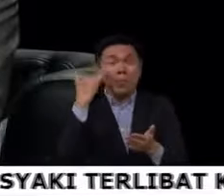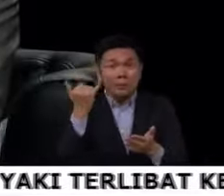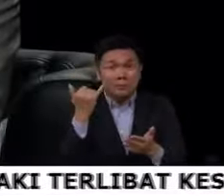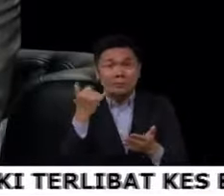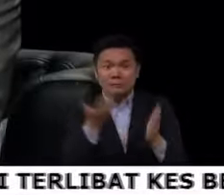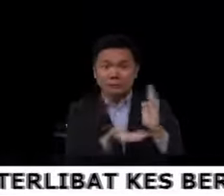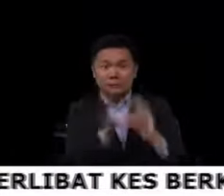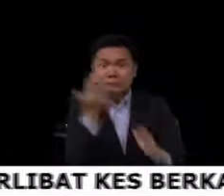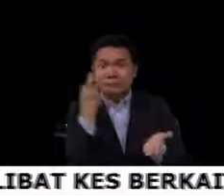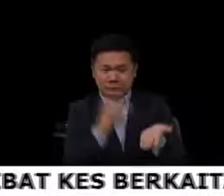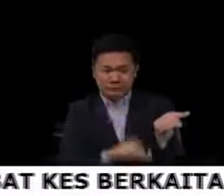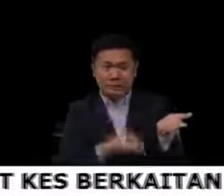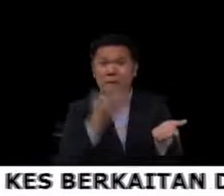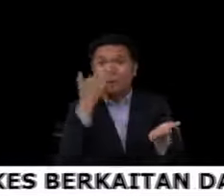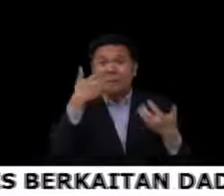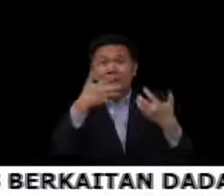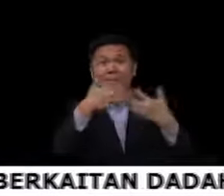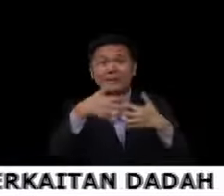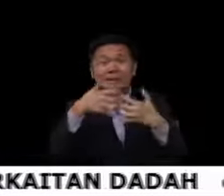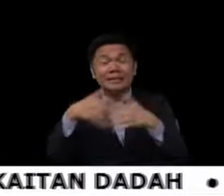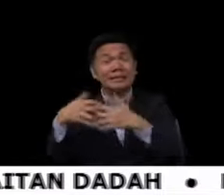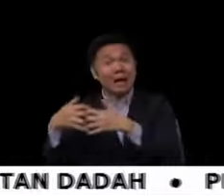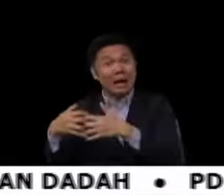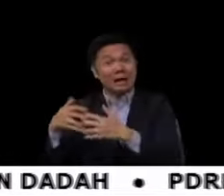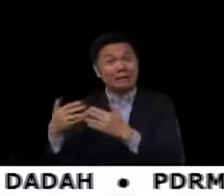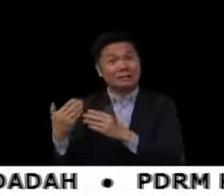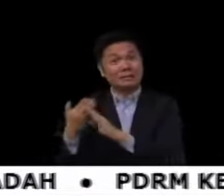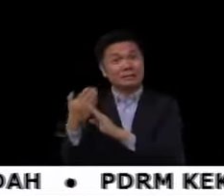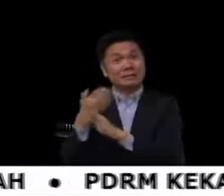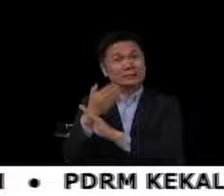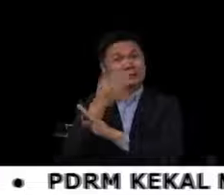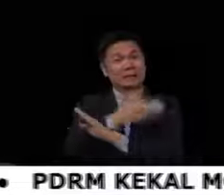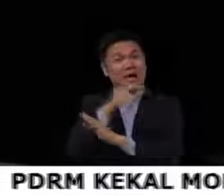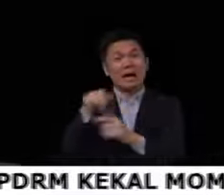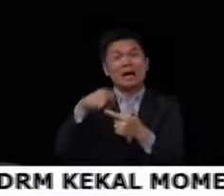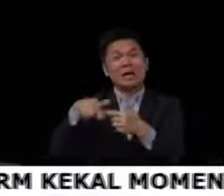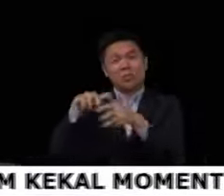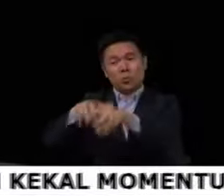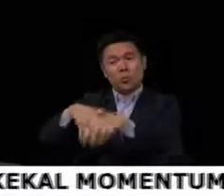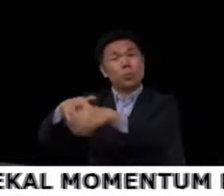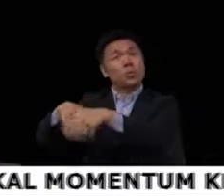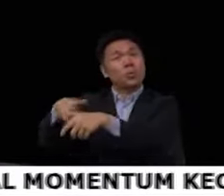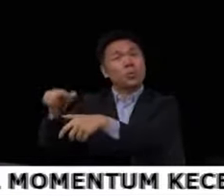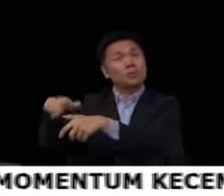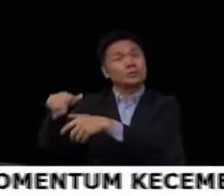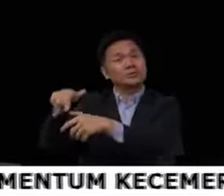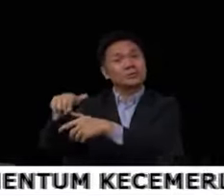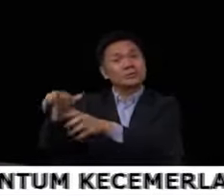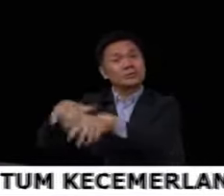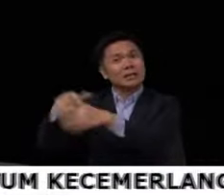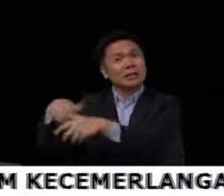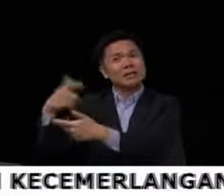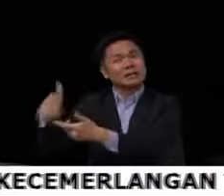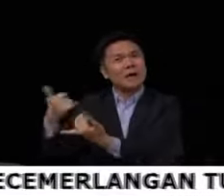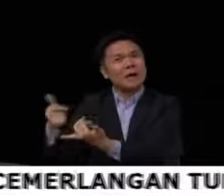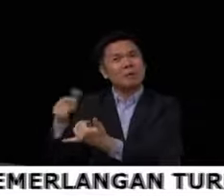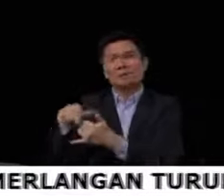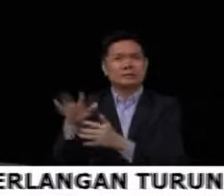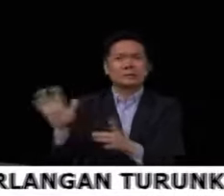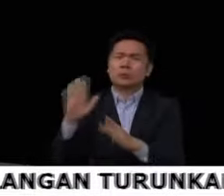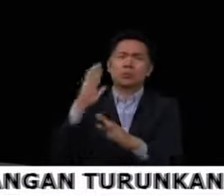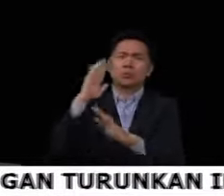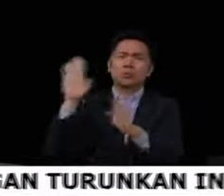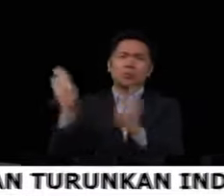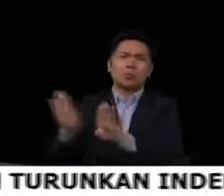sebab kilang-kilang ataupun pori-pori tidak dibuka tidak boleh dan